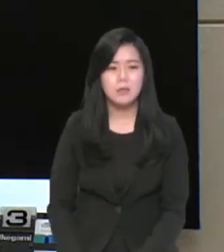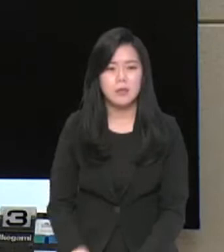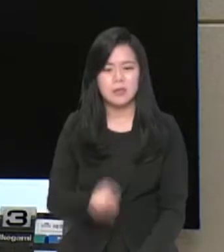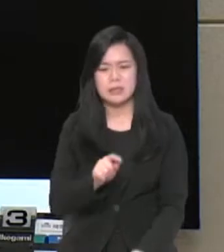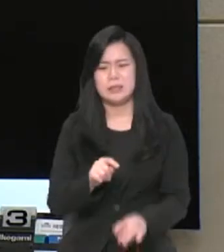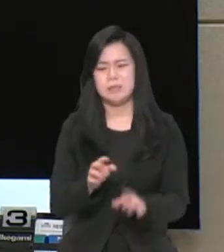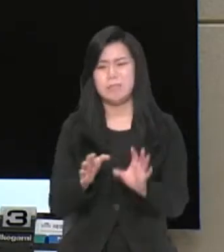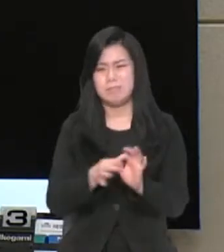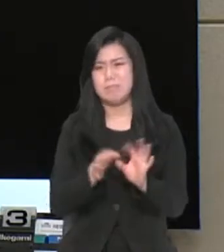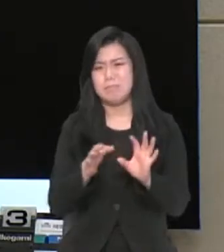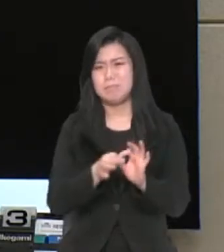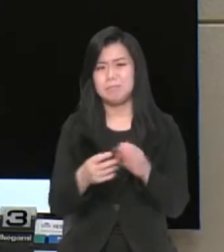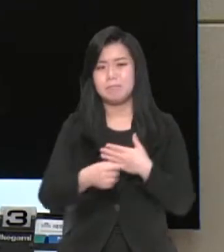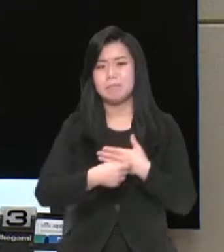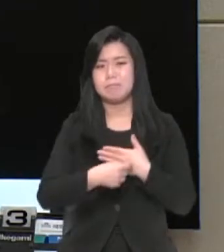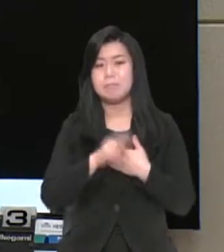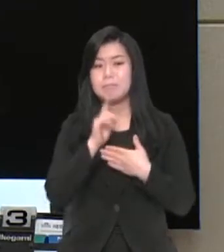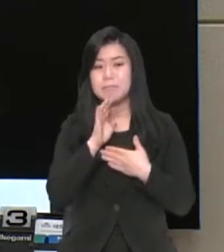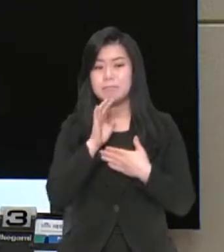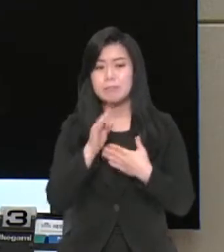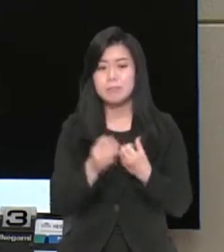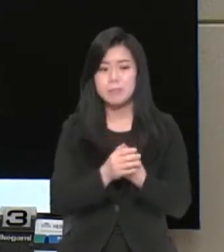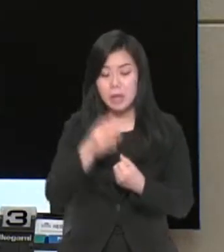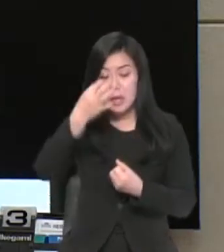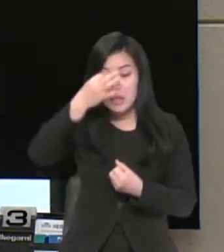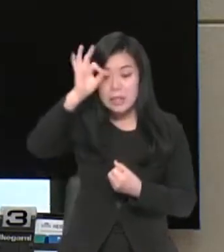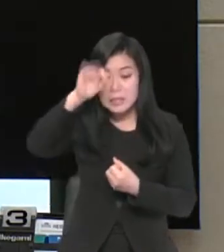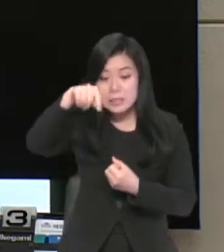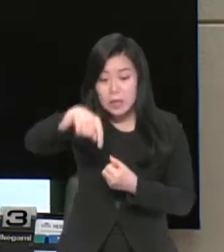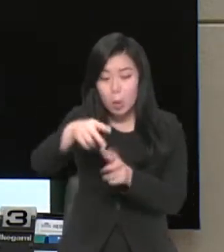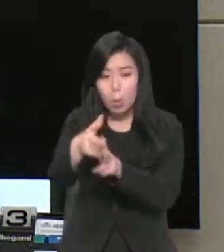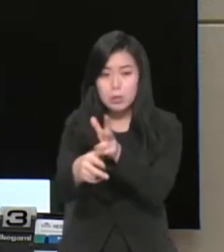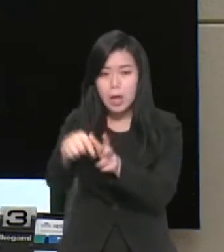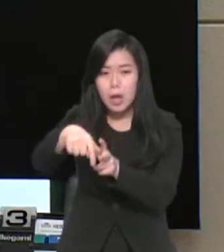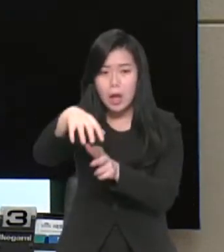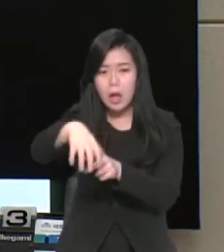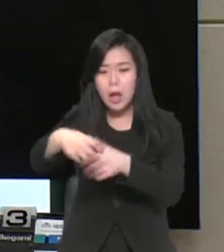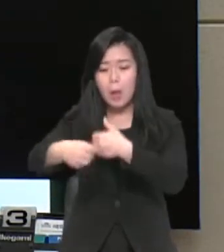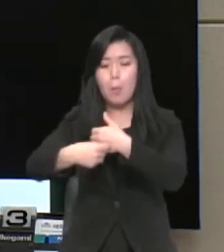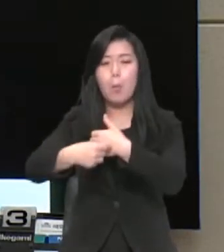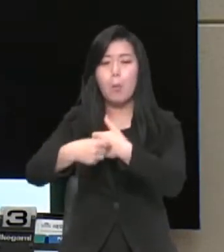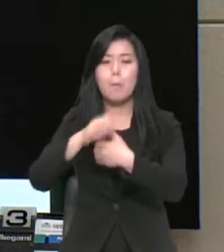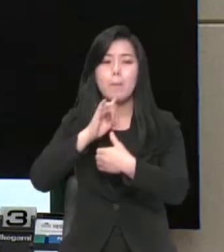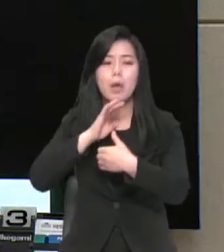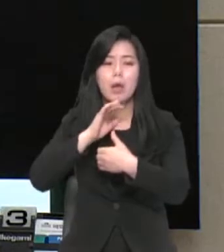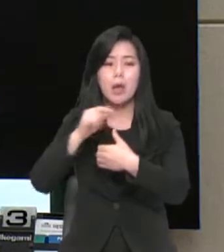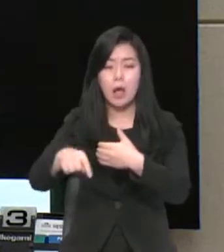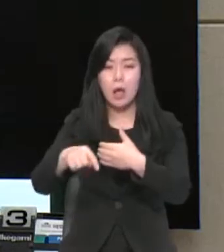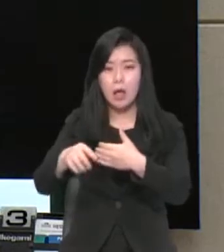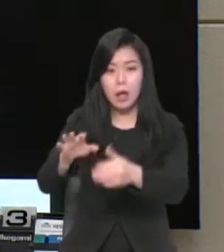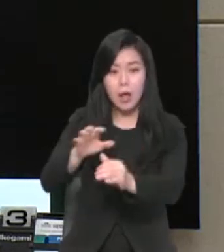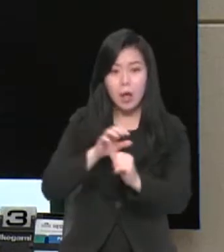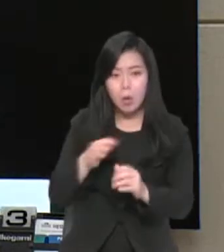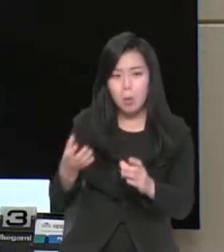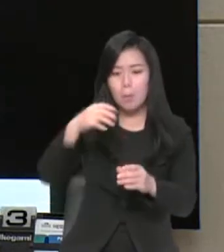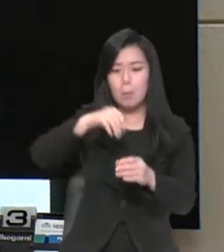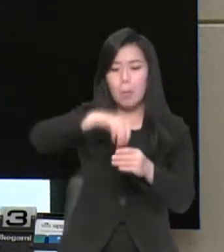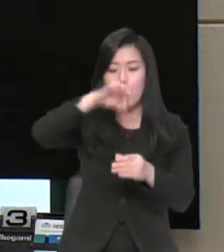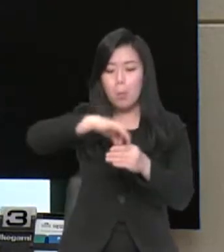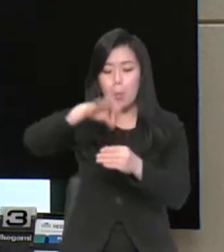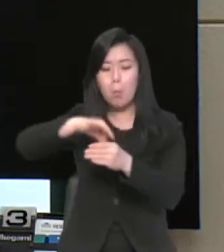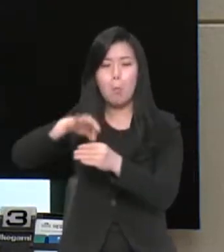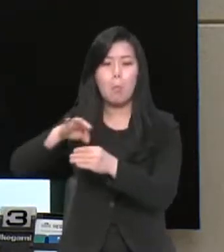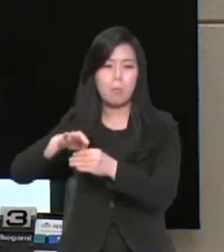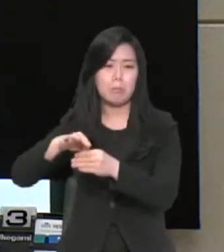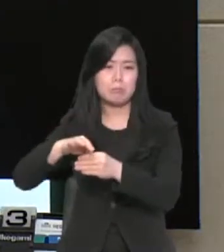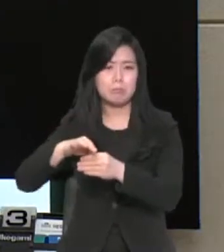그거 아무런 상관이 없으니까 그 인증된 공장에서 그냥 포장지 그냥 꽂아가지고 해도 자기네가 뭐 했다고 해도